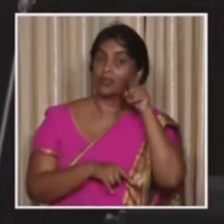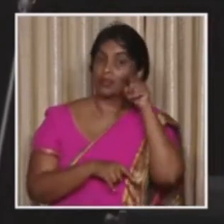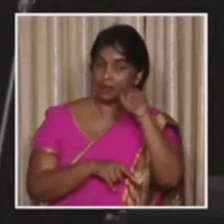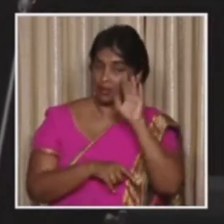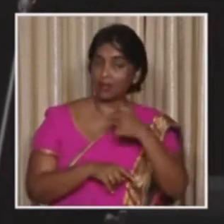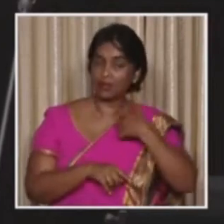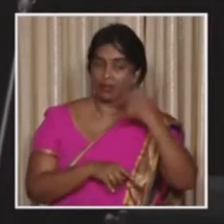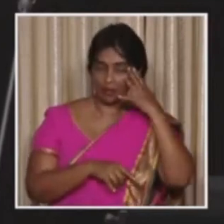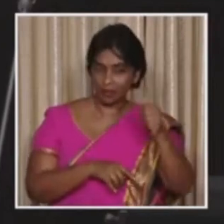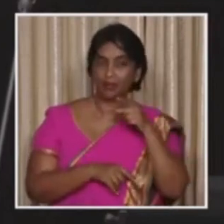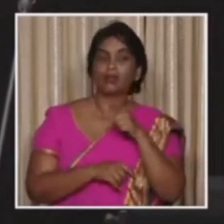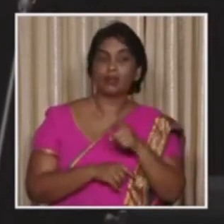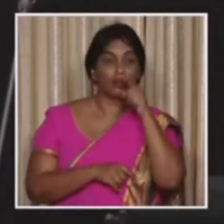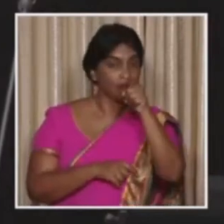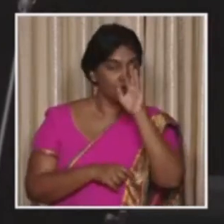තමුන්නාසලා මතක තියාගන්න.